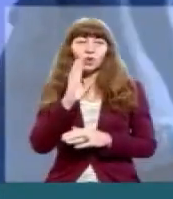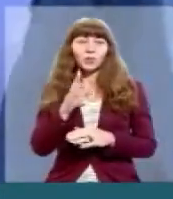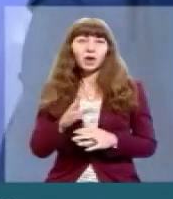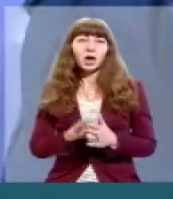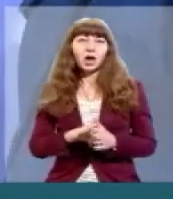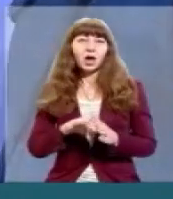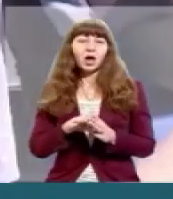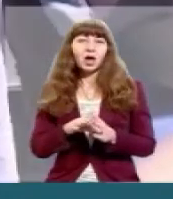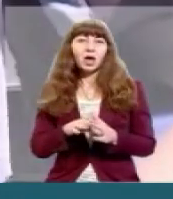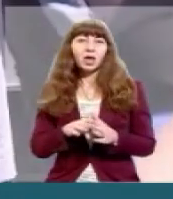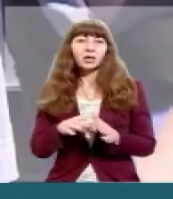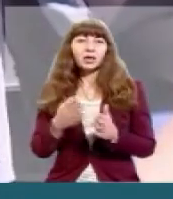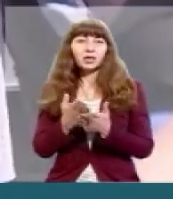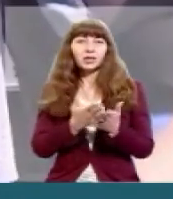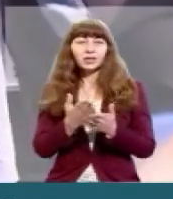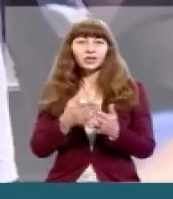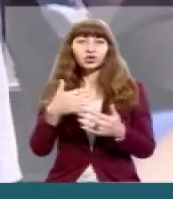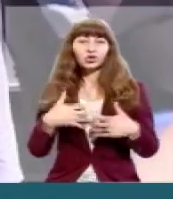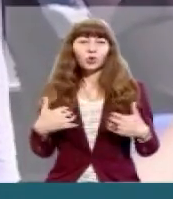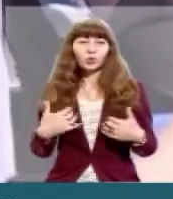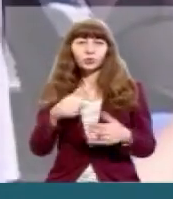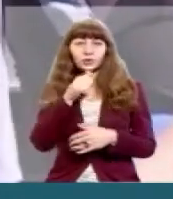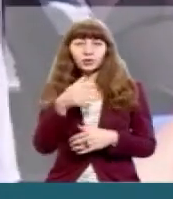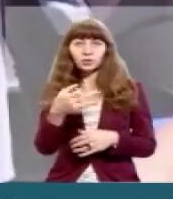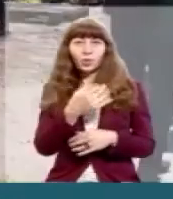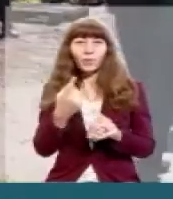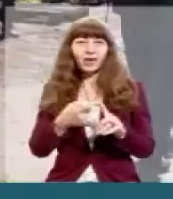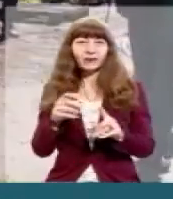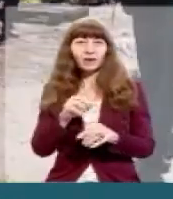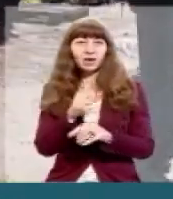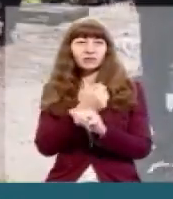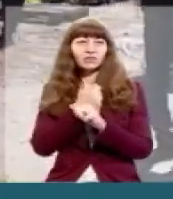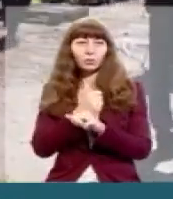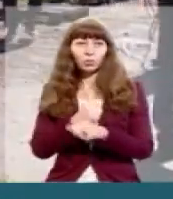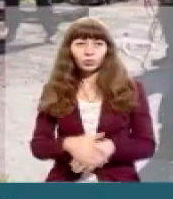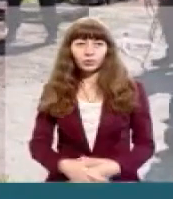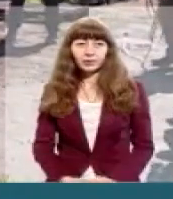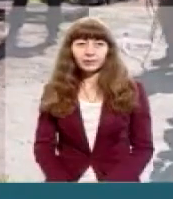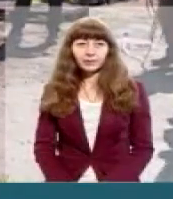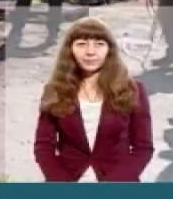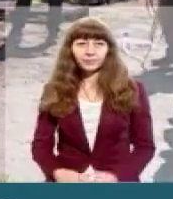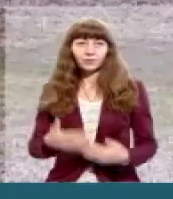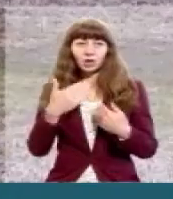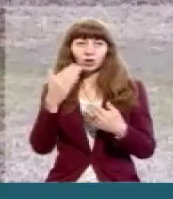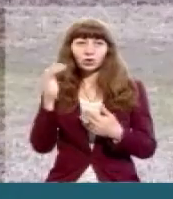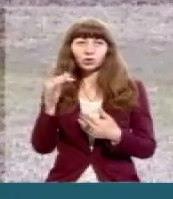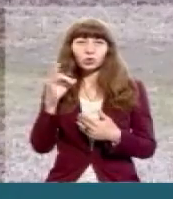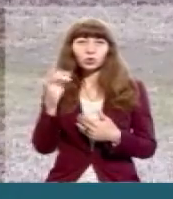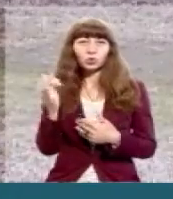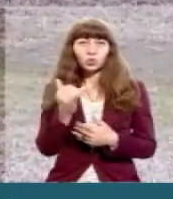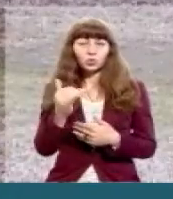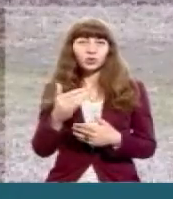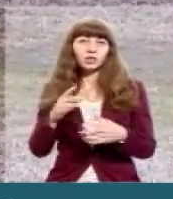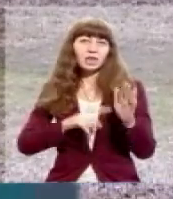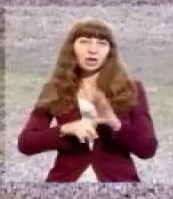қонақтары ең алдымен сүре оқып рәсімге кірісті. Шалынған малдың таза сойылуы толық қамтамасыз етіліп, санитарлық нормалар сақталды. Қостанайлықтар